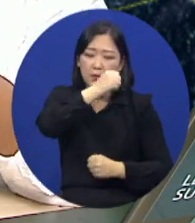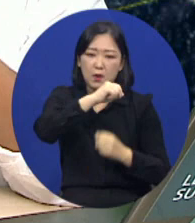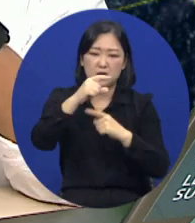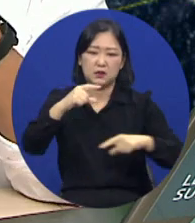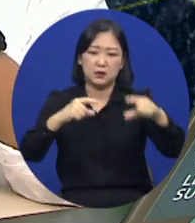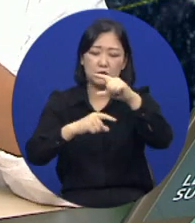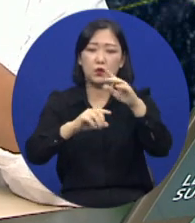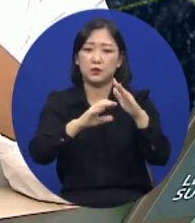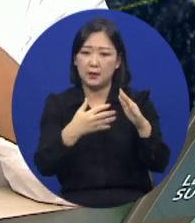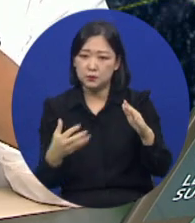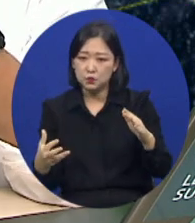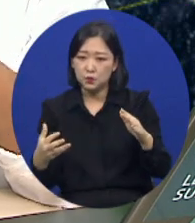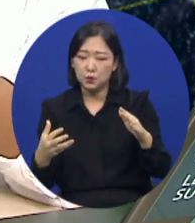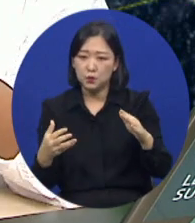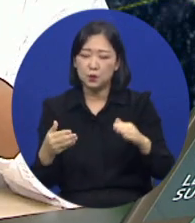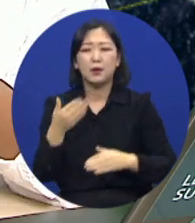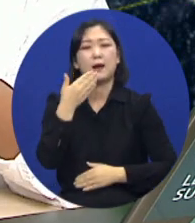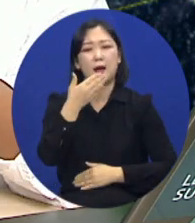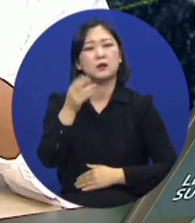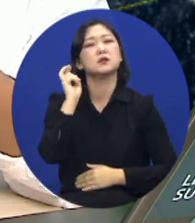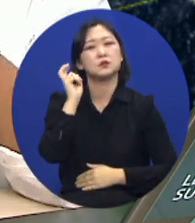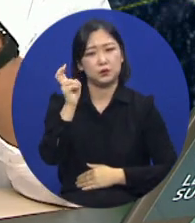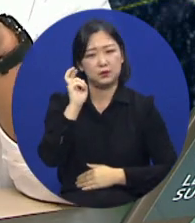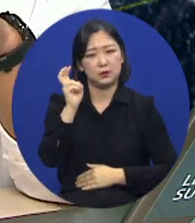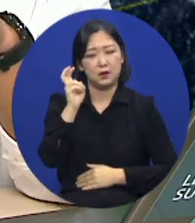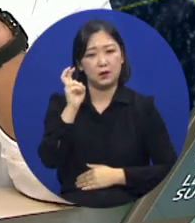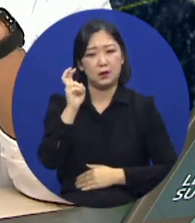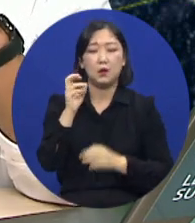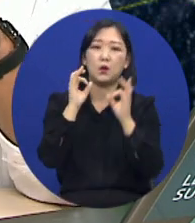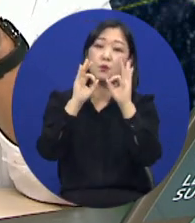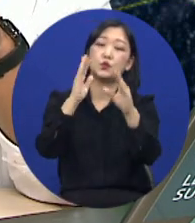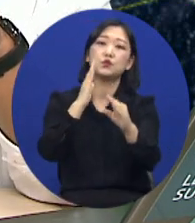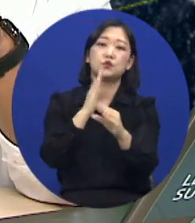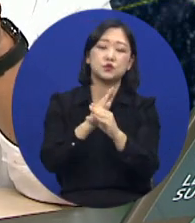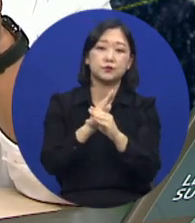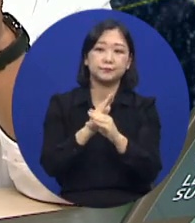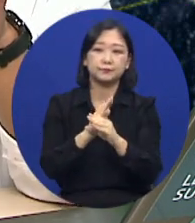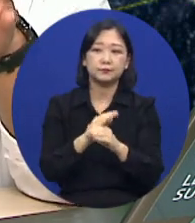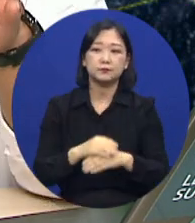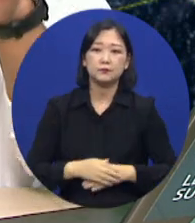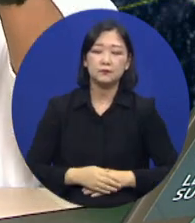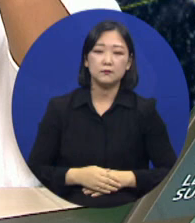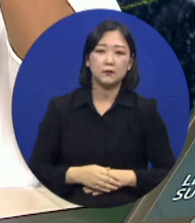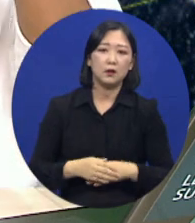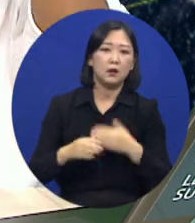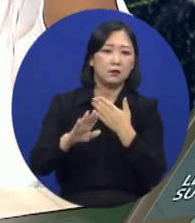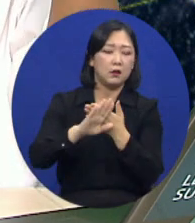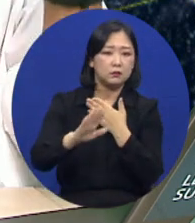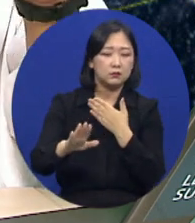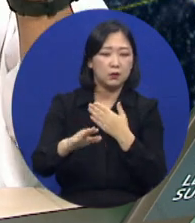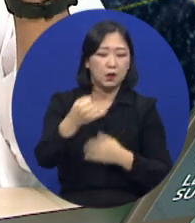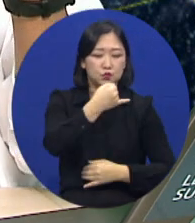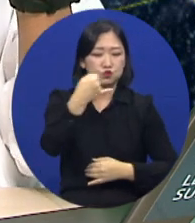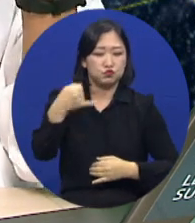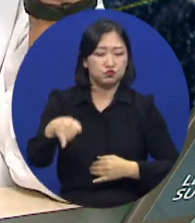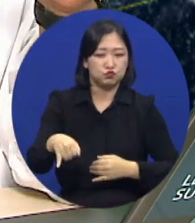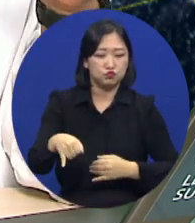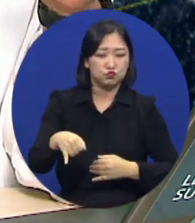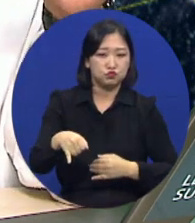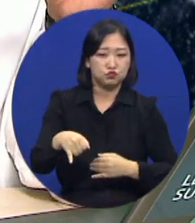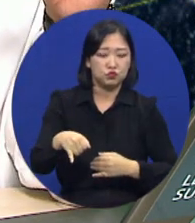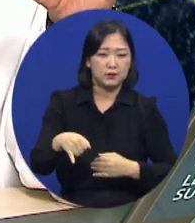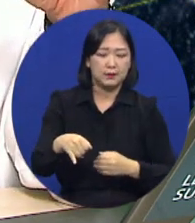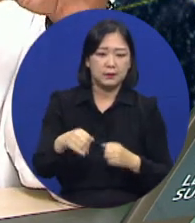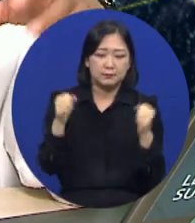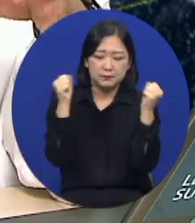예보했기 때문에 더 남쪽으로 이제 가능성이 있다고 보는 거고요. 이유는 지금 예년보다 다르게 이제 그 중국 대륙 쪽에 있는